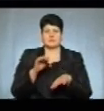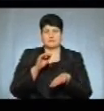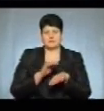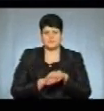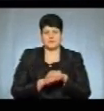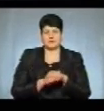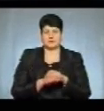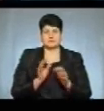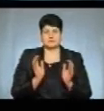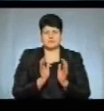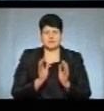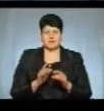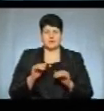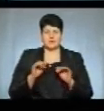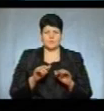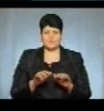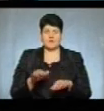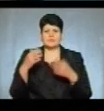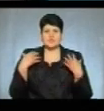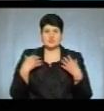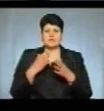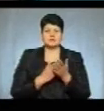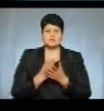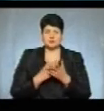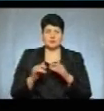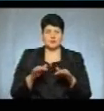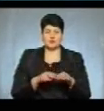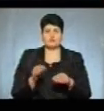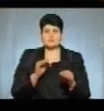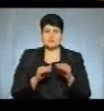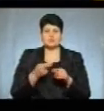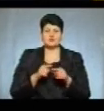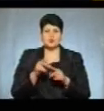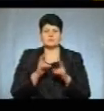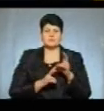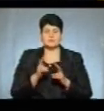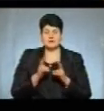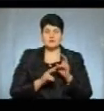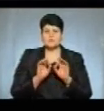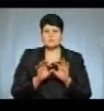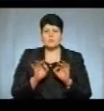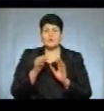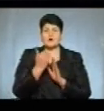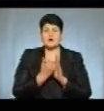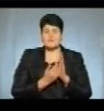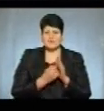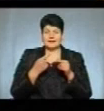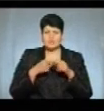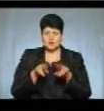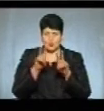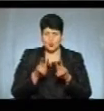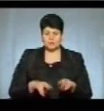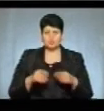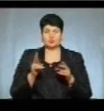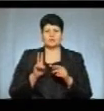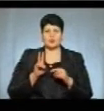безпеки руху. Начальник служби рухомого складу цього підприємства Богдан Бурий розповів про графік технічного огляду тролейбуса,